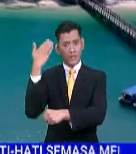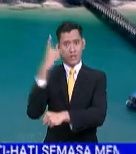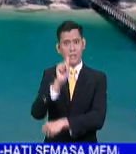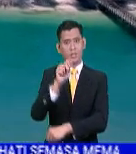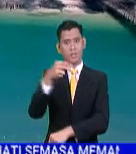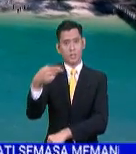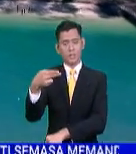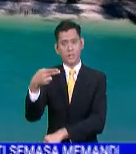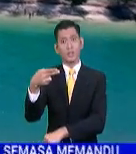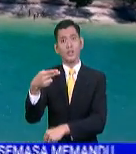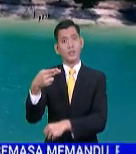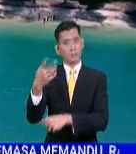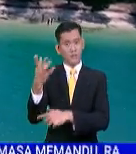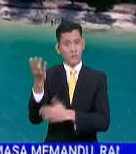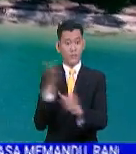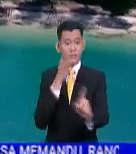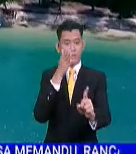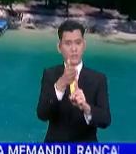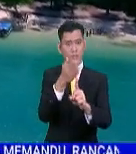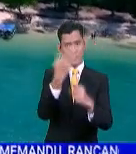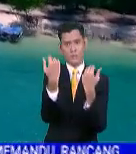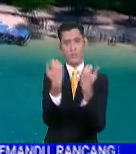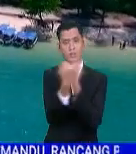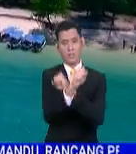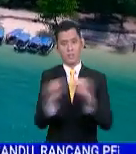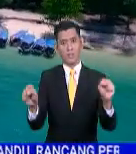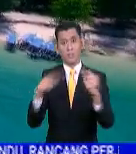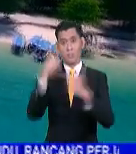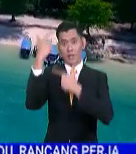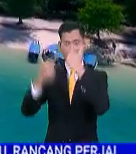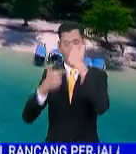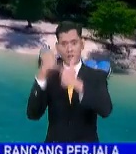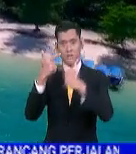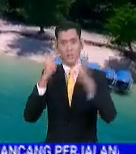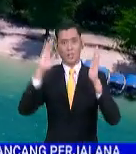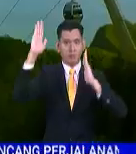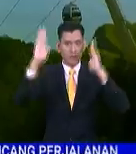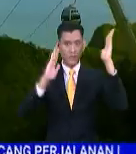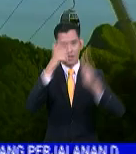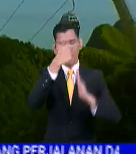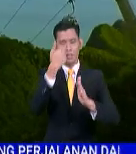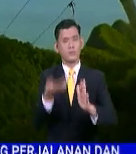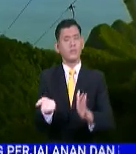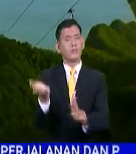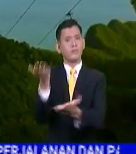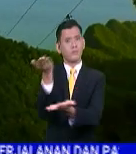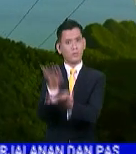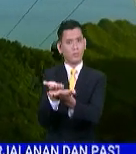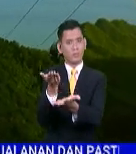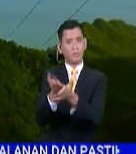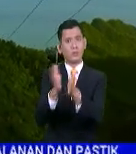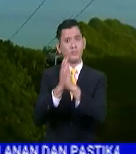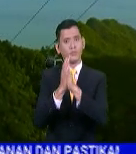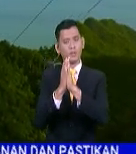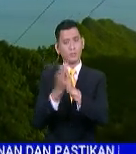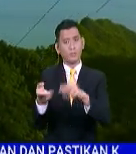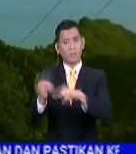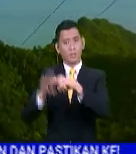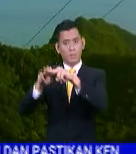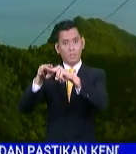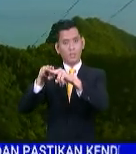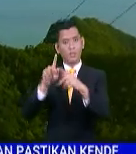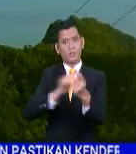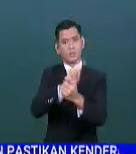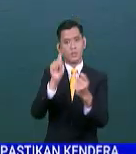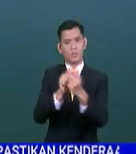and Services turut memberi fokus kepada tawaran pakej pelancongan domestik berikutan permintaan yang semakin meningkat seiring pemulihan